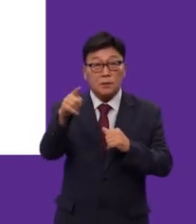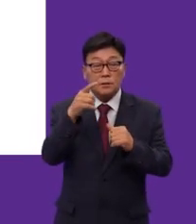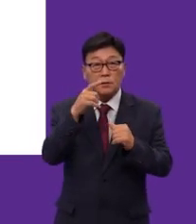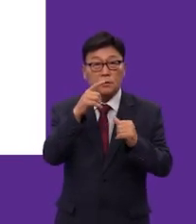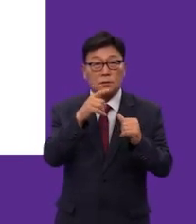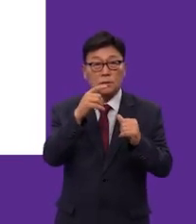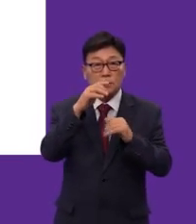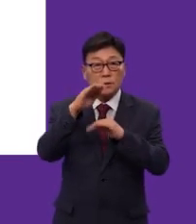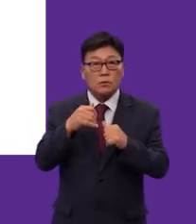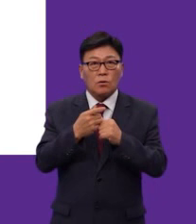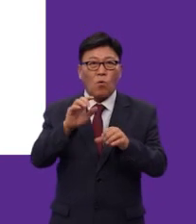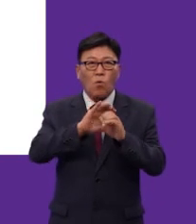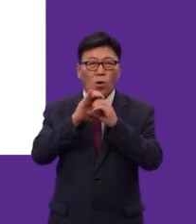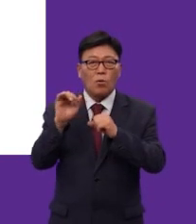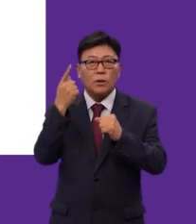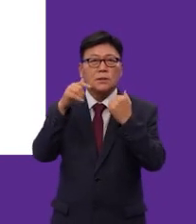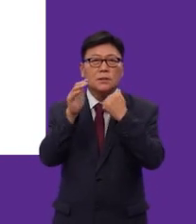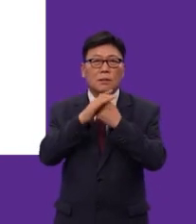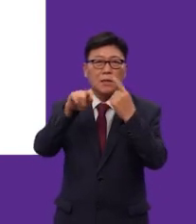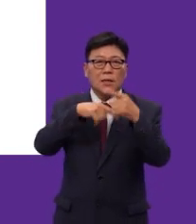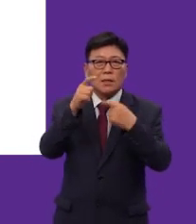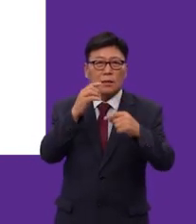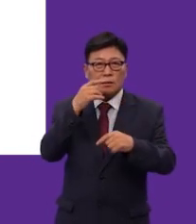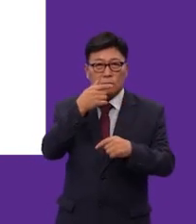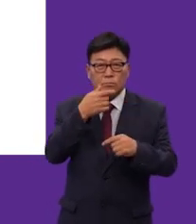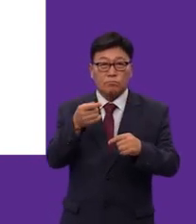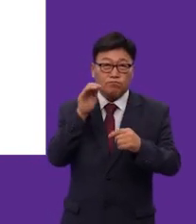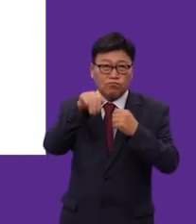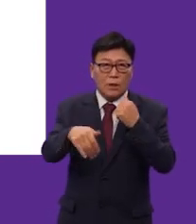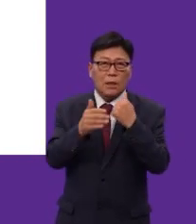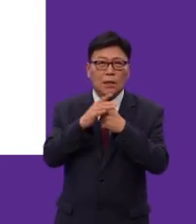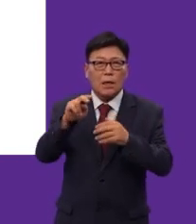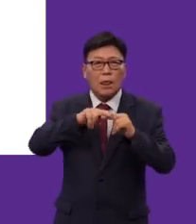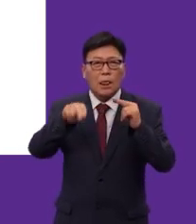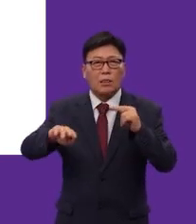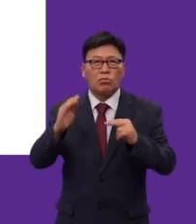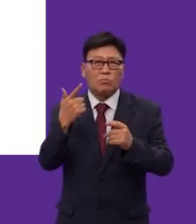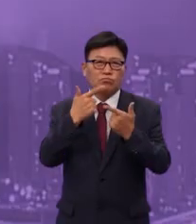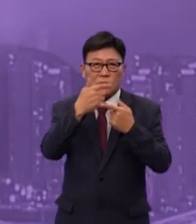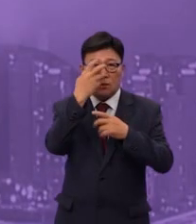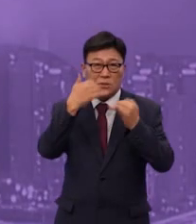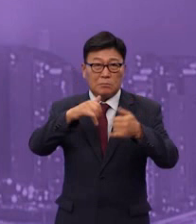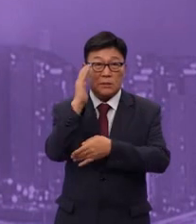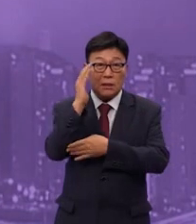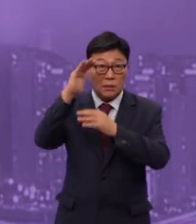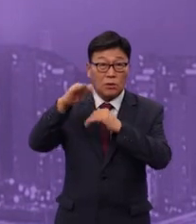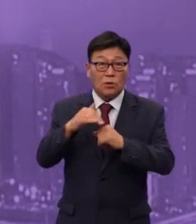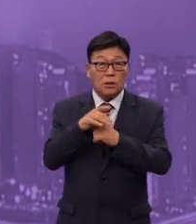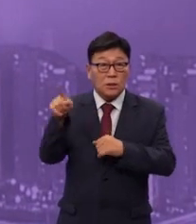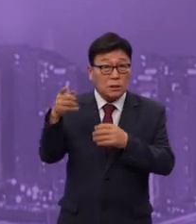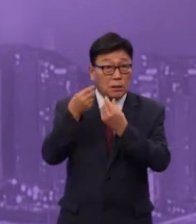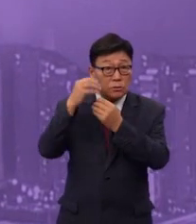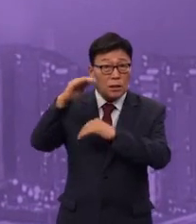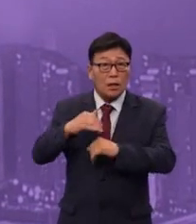같은 경우에는 코로나로 인한 경영 악화로 퇴사를 겪게 된 부산 청년의 이야기입니다. 이 사례 같은 경우